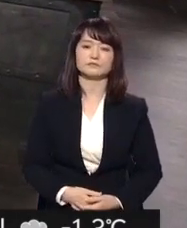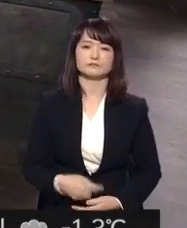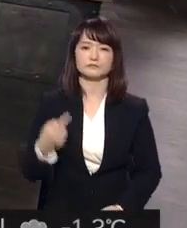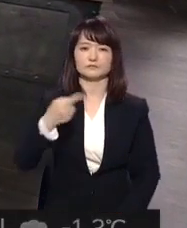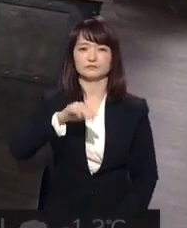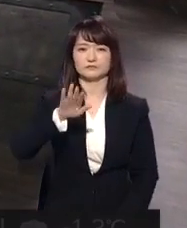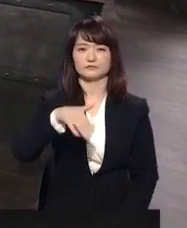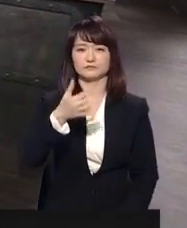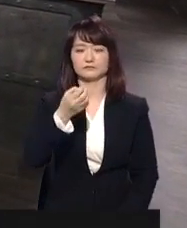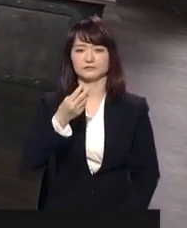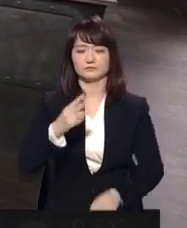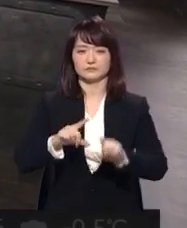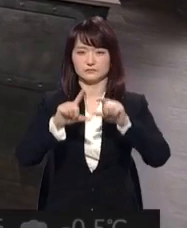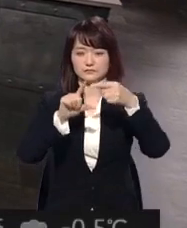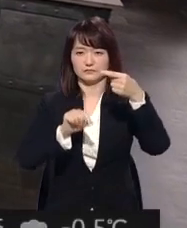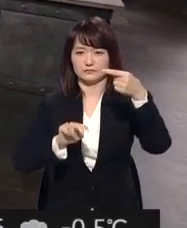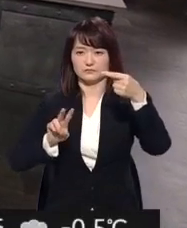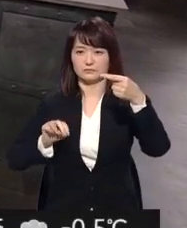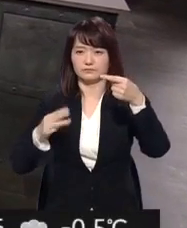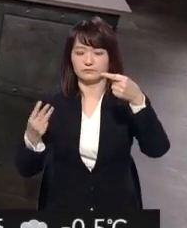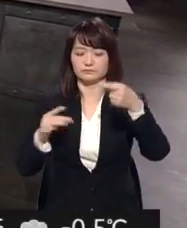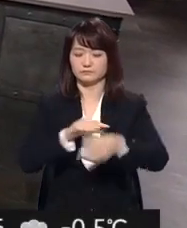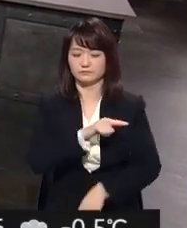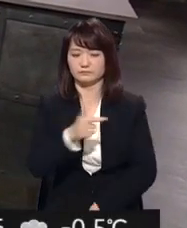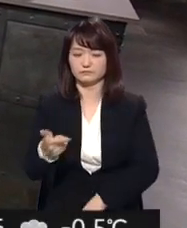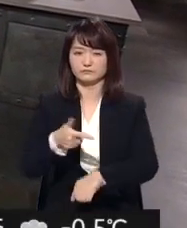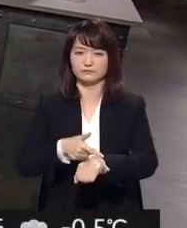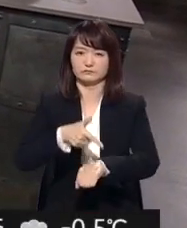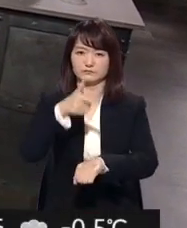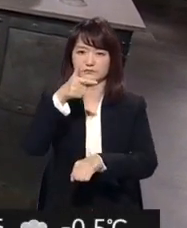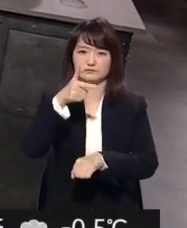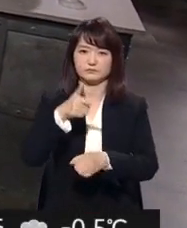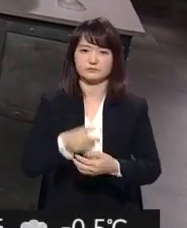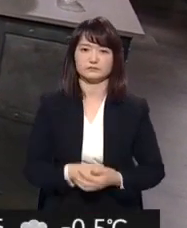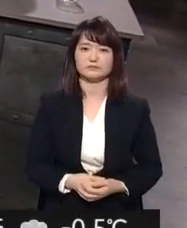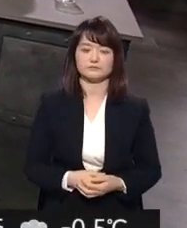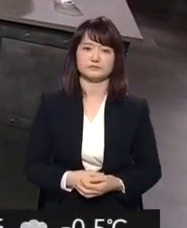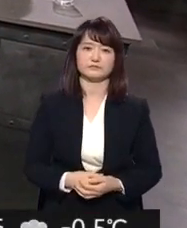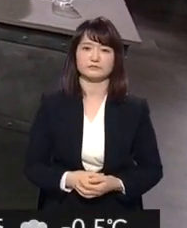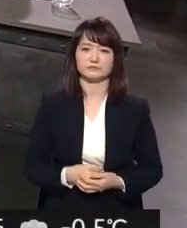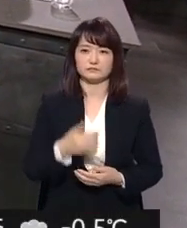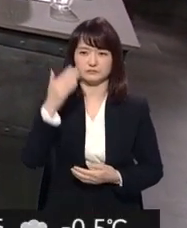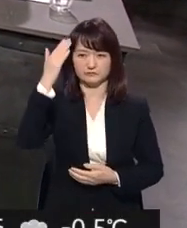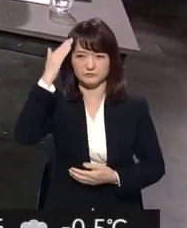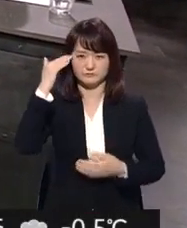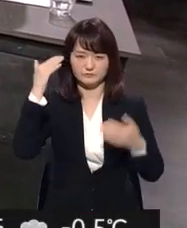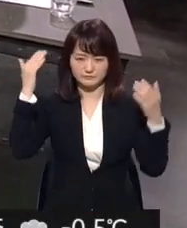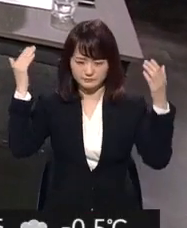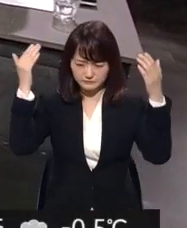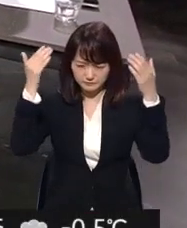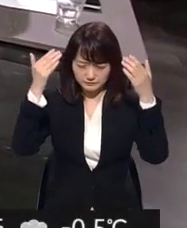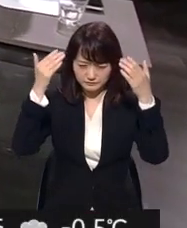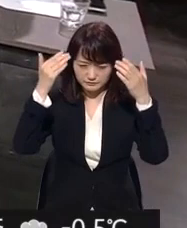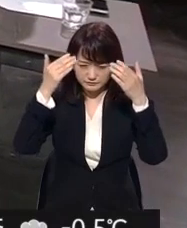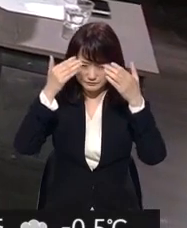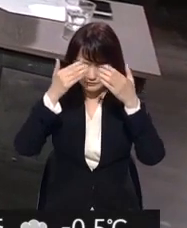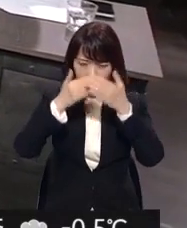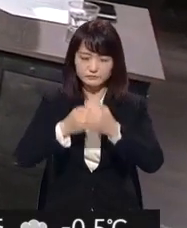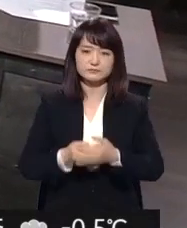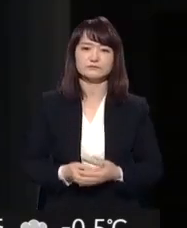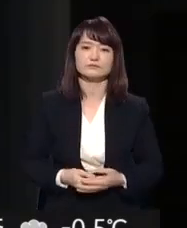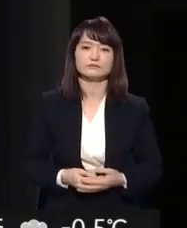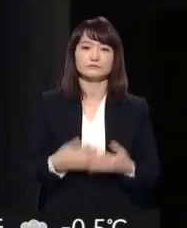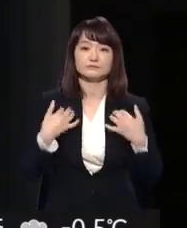23일 저녁 6시 그러니까 뭐 상당히 어두침침한 시간대였을 것 같습니다 명절